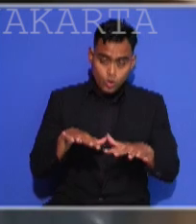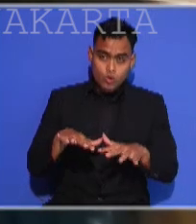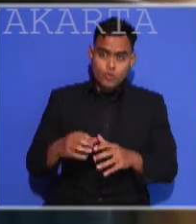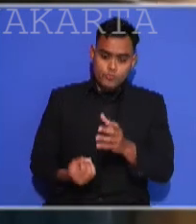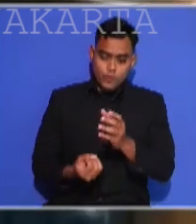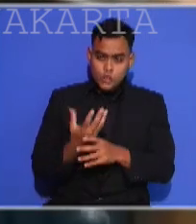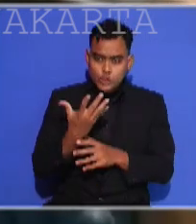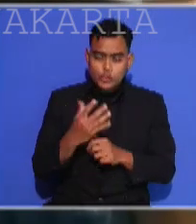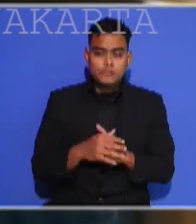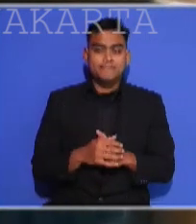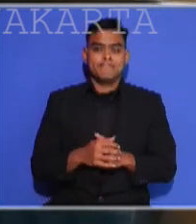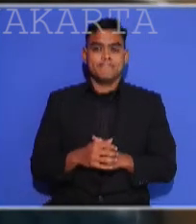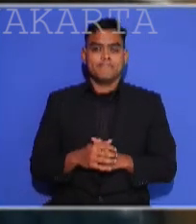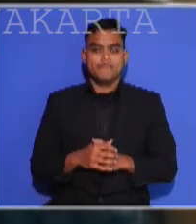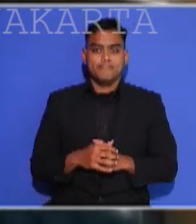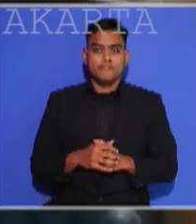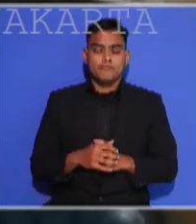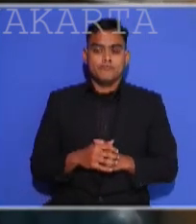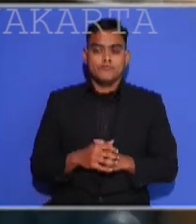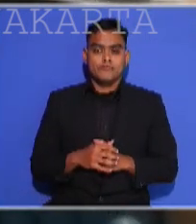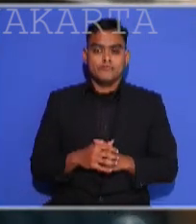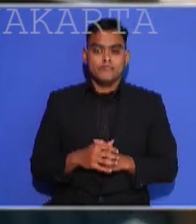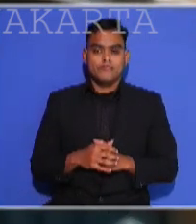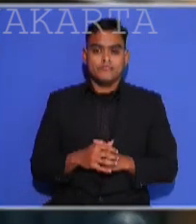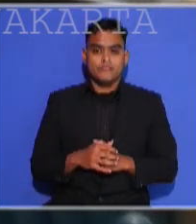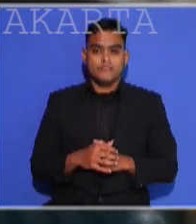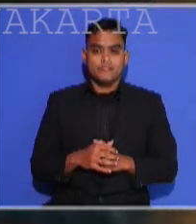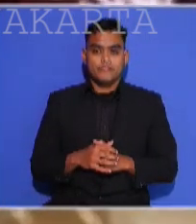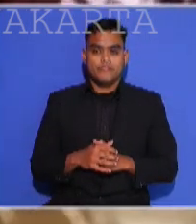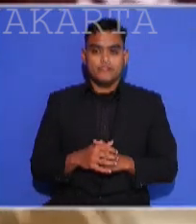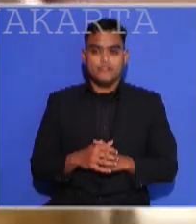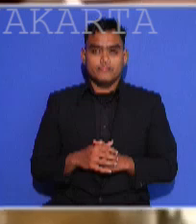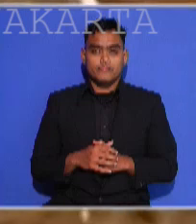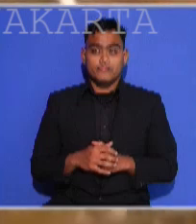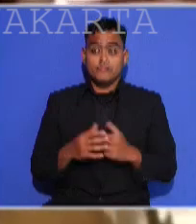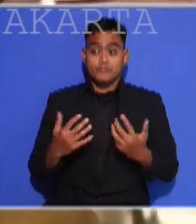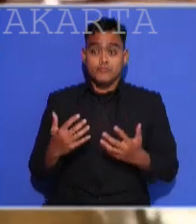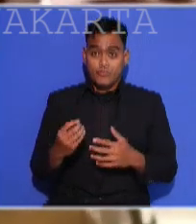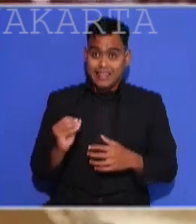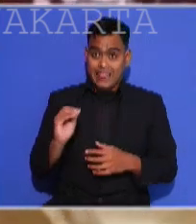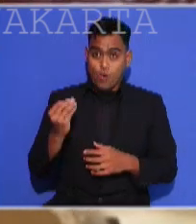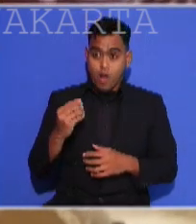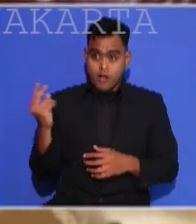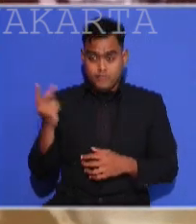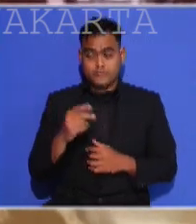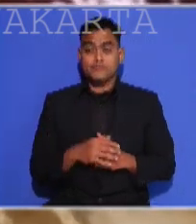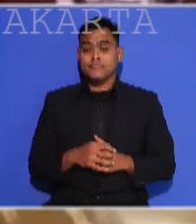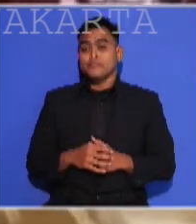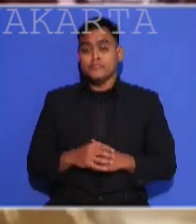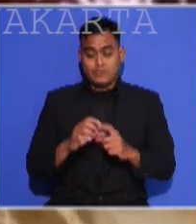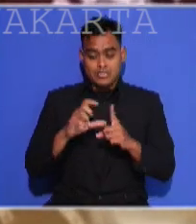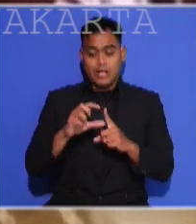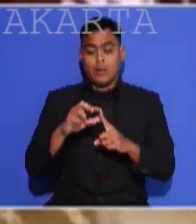Merapi yang ber men ketuaisi adprddiy ekos suanto saat